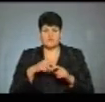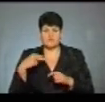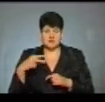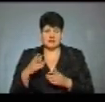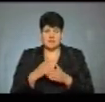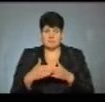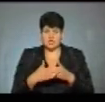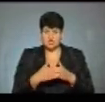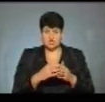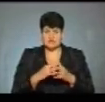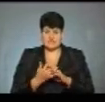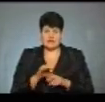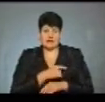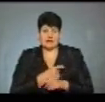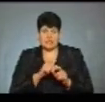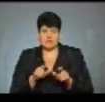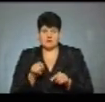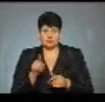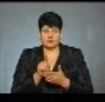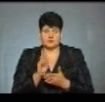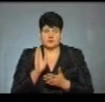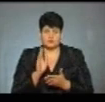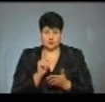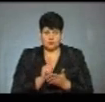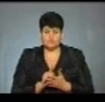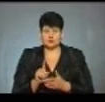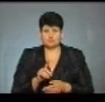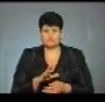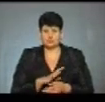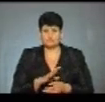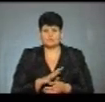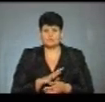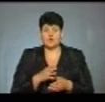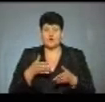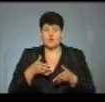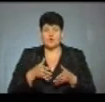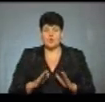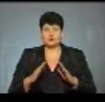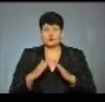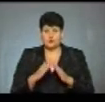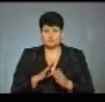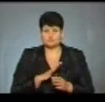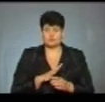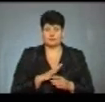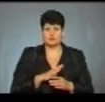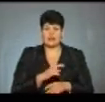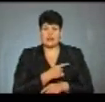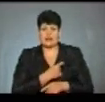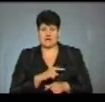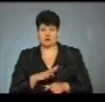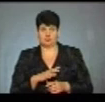села є, і лікарня тут обов'язково. Щоб було і роддом, щоб був, і щоб була лікарня. Саме